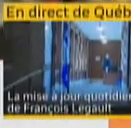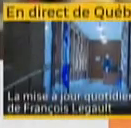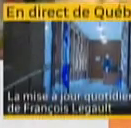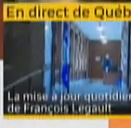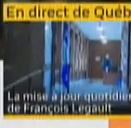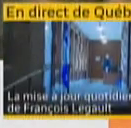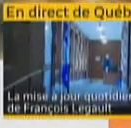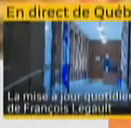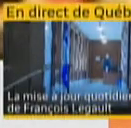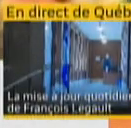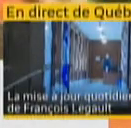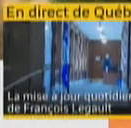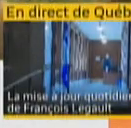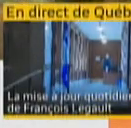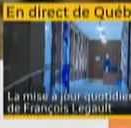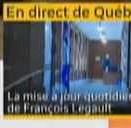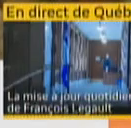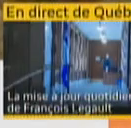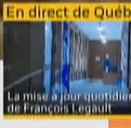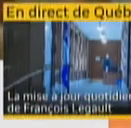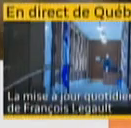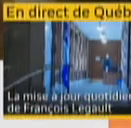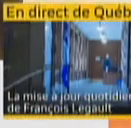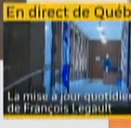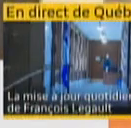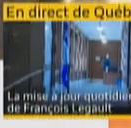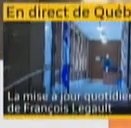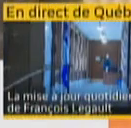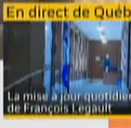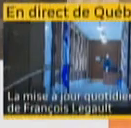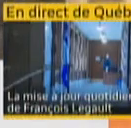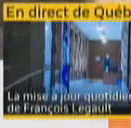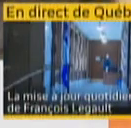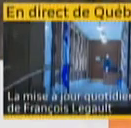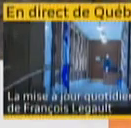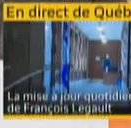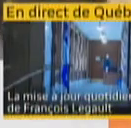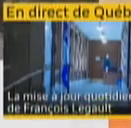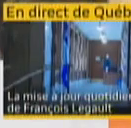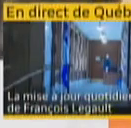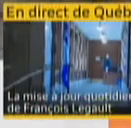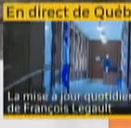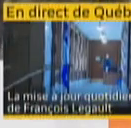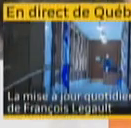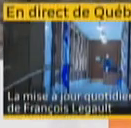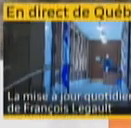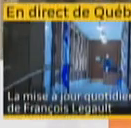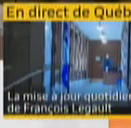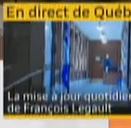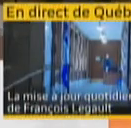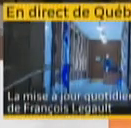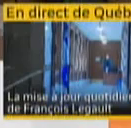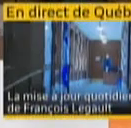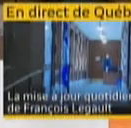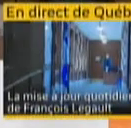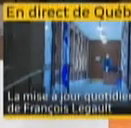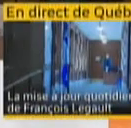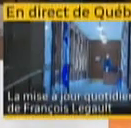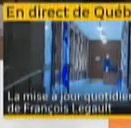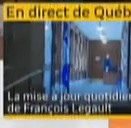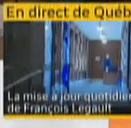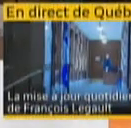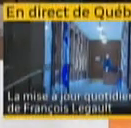limiterait la propagation du virus. La propagation de l'épidémie. Je ne pense pas qu'on pense l'atteindre de cette façon-là.